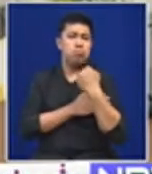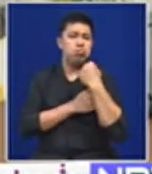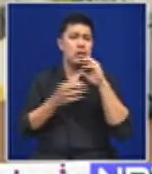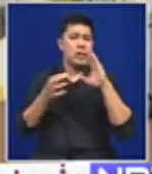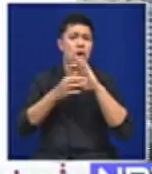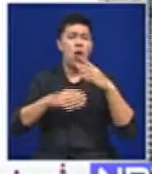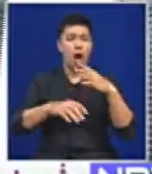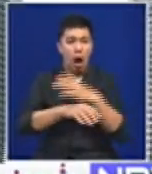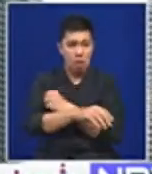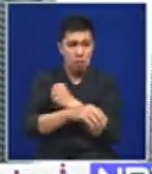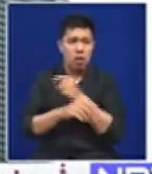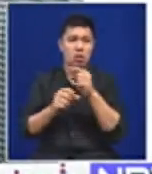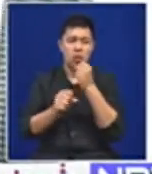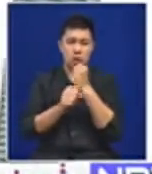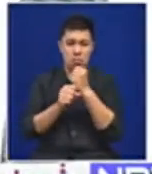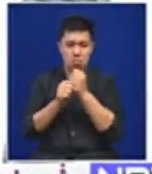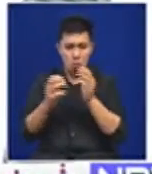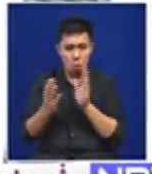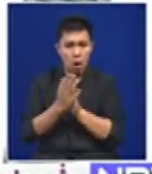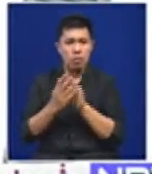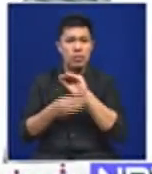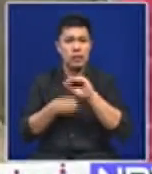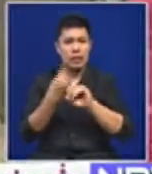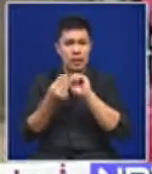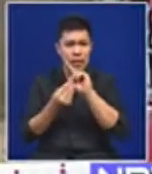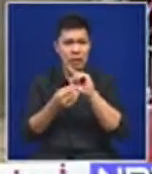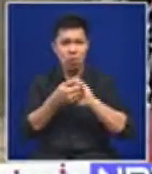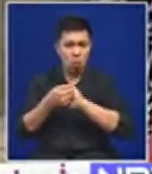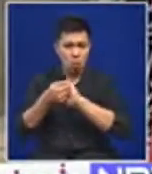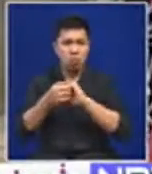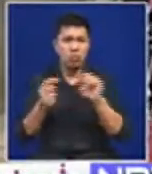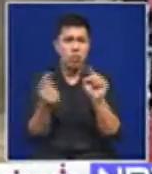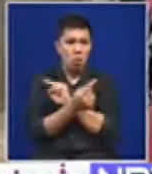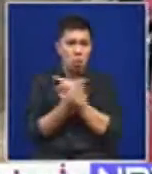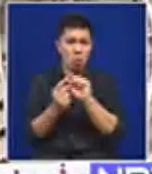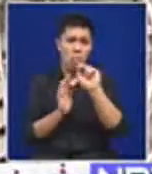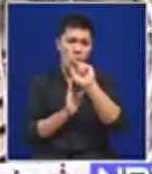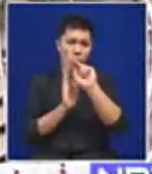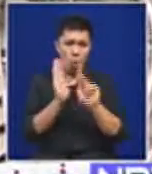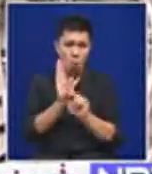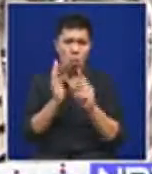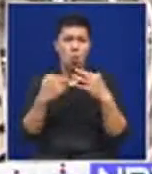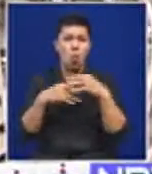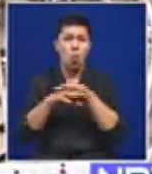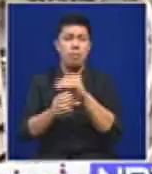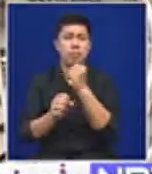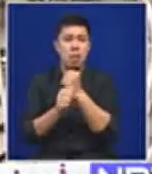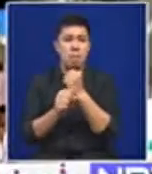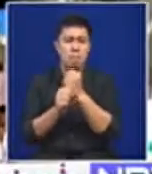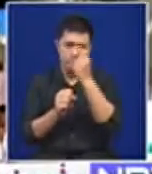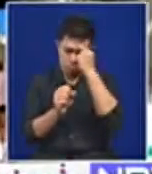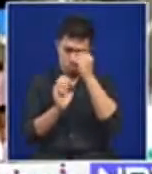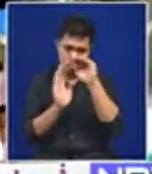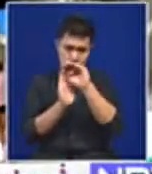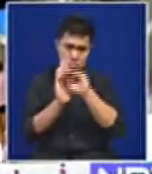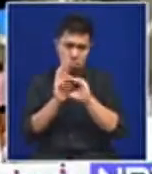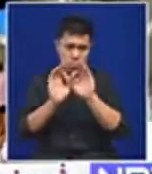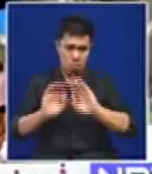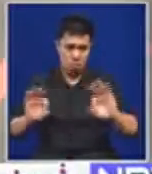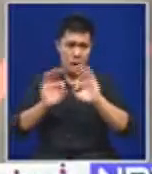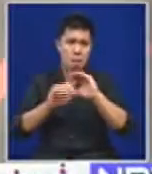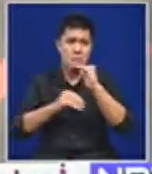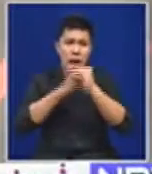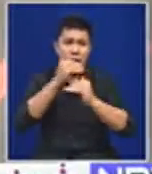เมืองมีการรวมตัวทางเศรษฐกิจมีความร่วมมือด้านสังคมและมีกฎระเบียบร่วมกันและวางหลักการสำคัญในการพัฒนา